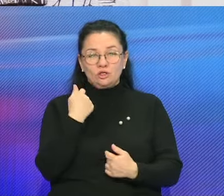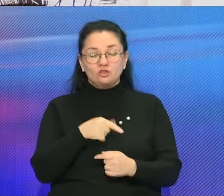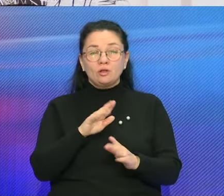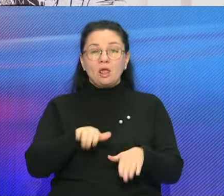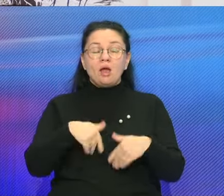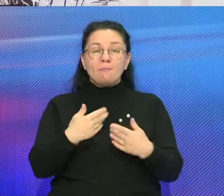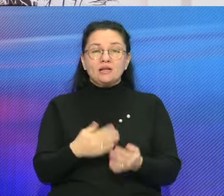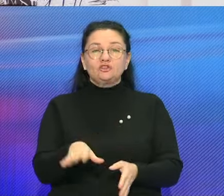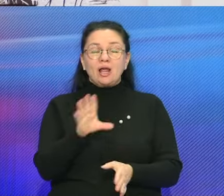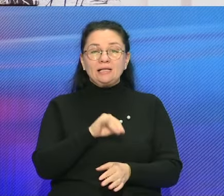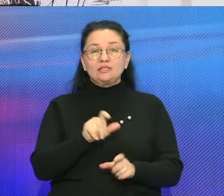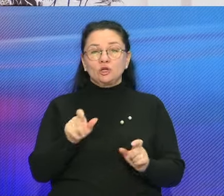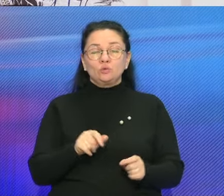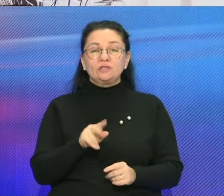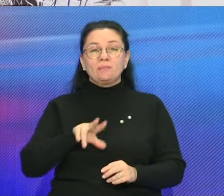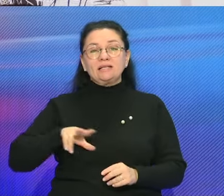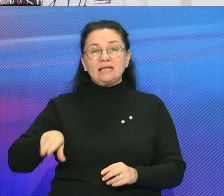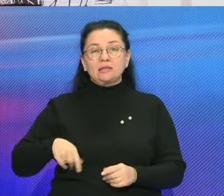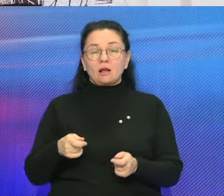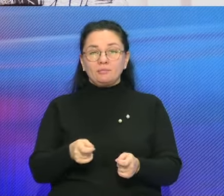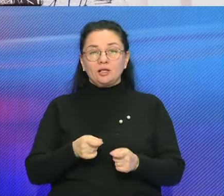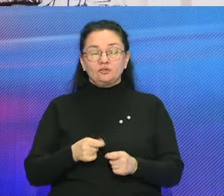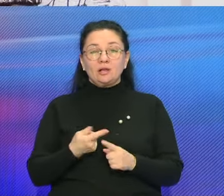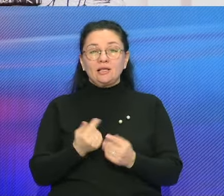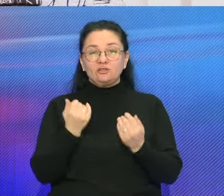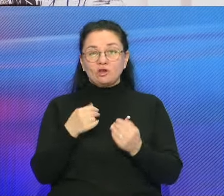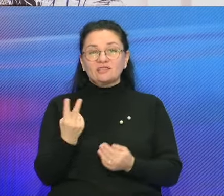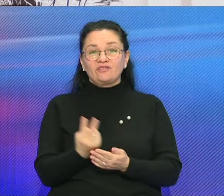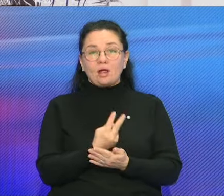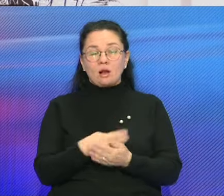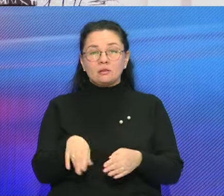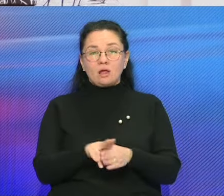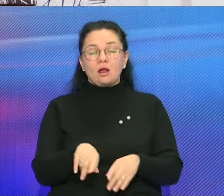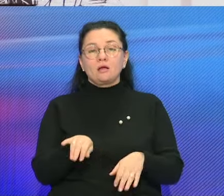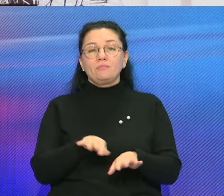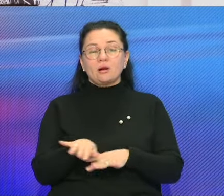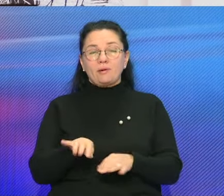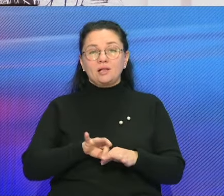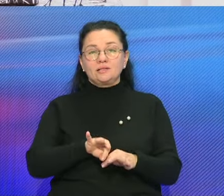для последующего трудоустройства. Поэтому вот вторая ярмарка и проводится, учитывая большой спрос среди